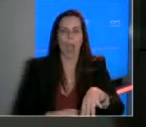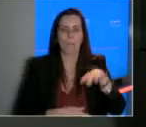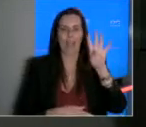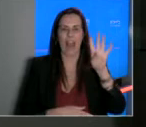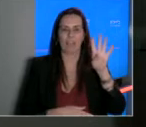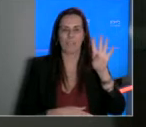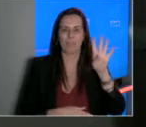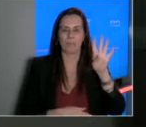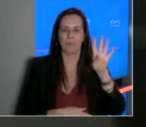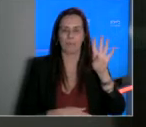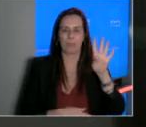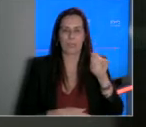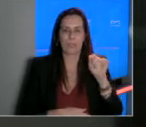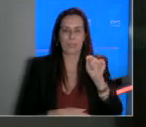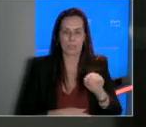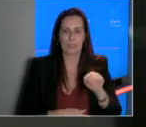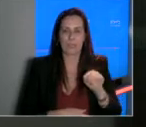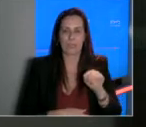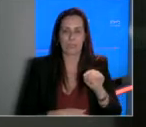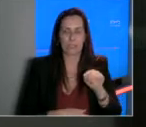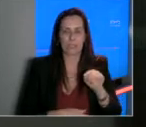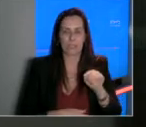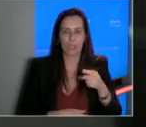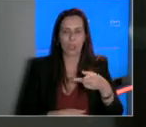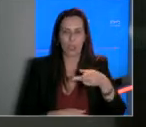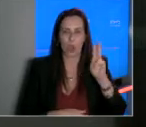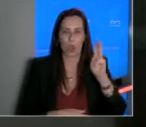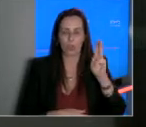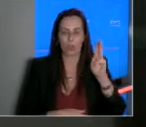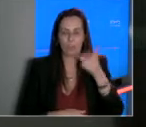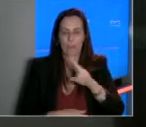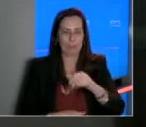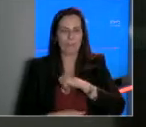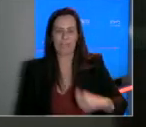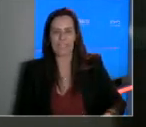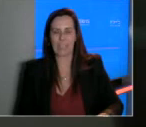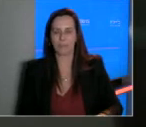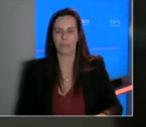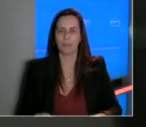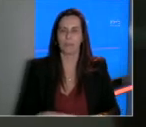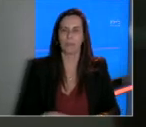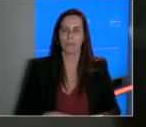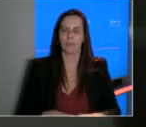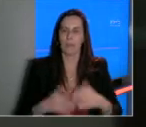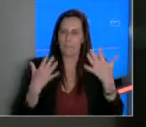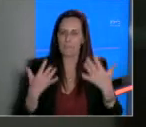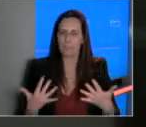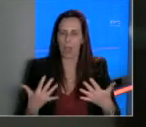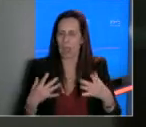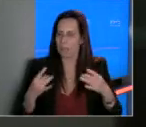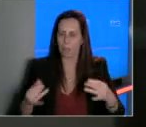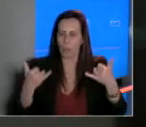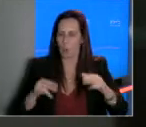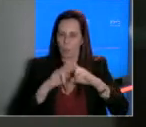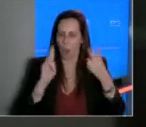ל-4,000. זה עובר את המספר הרשמי של מתים בסין, כן? עכשיו, בכלל מספר הנדבקים